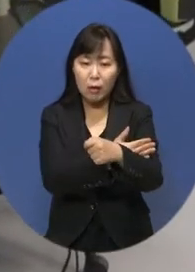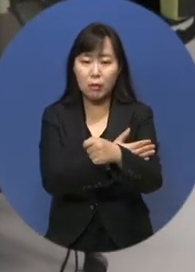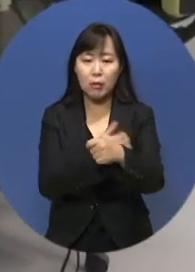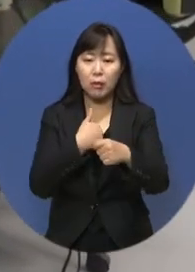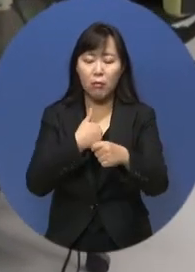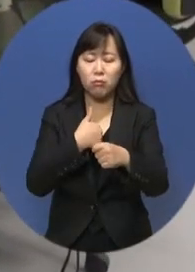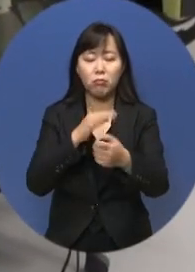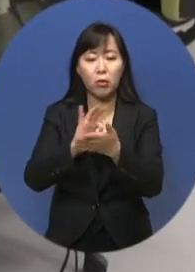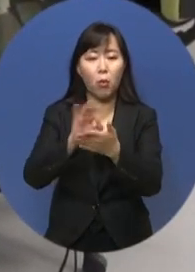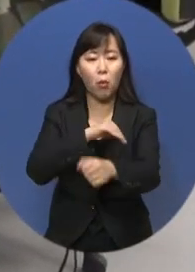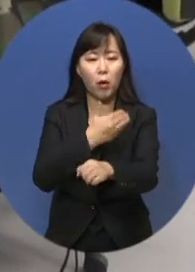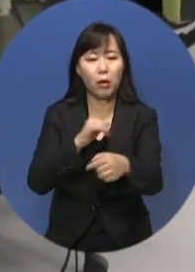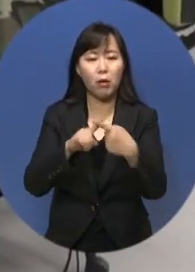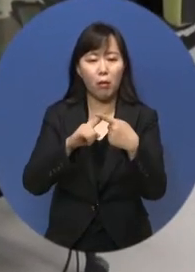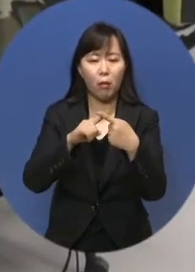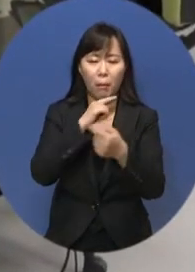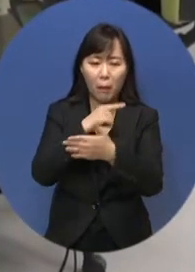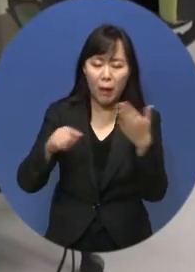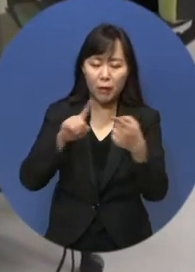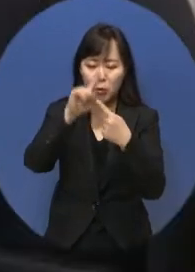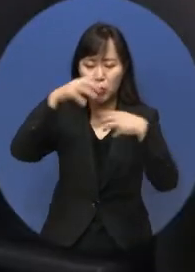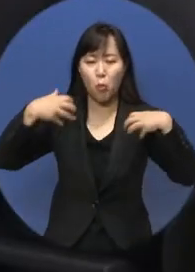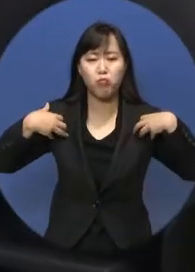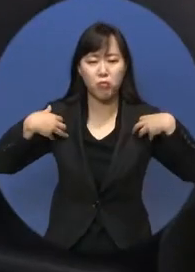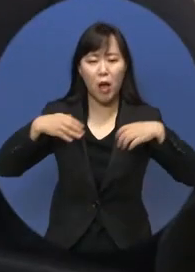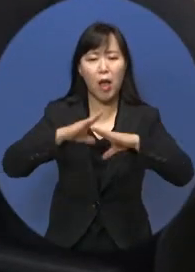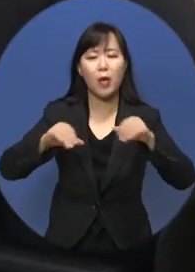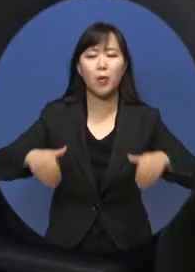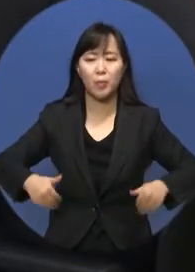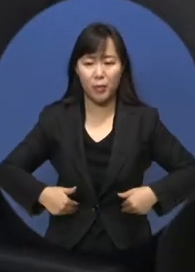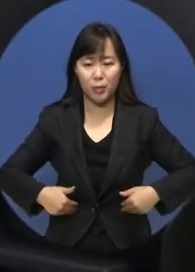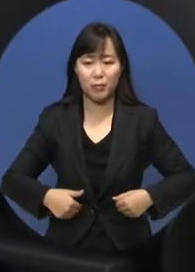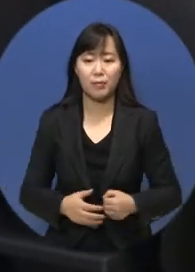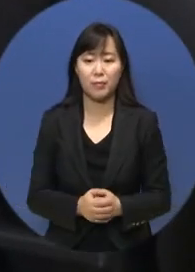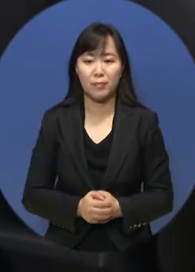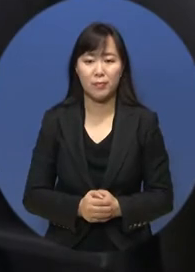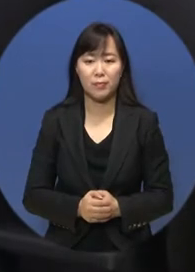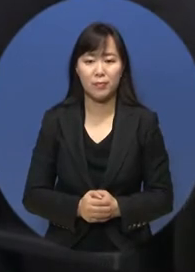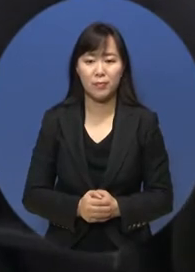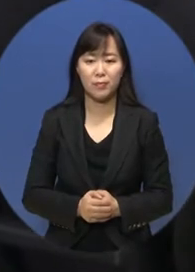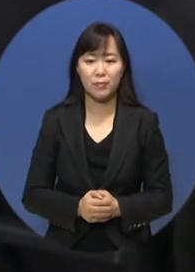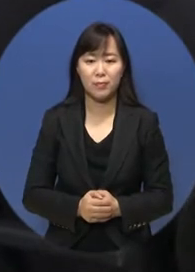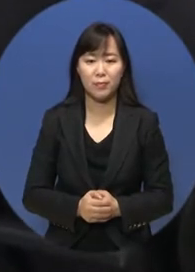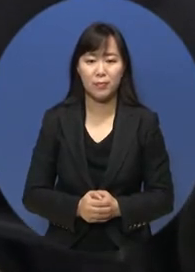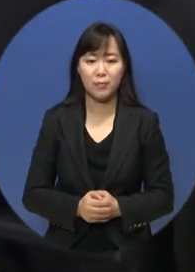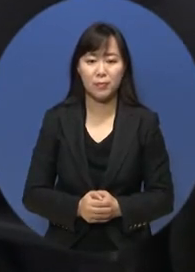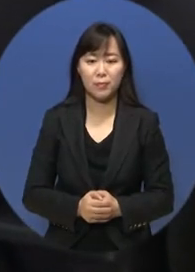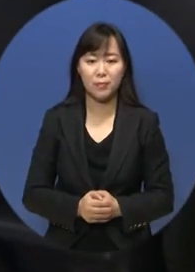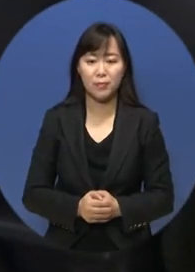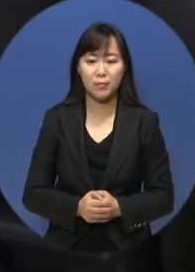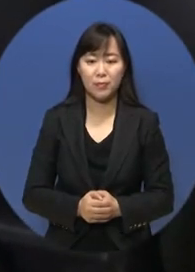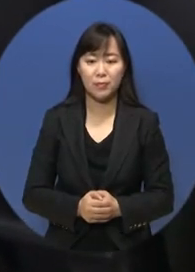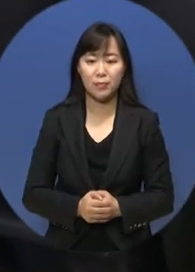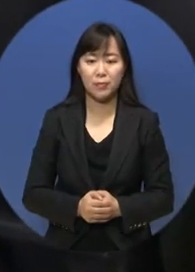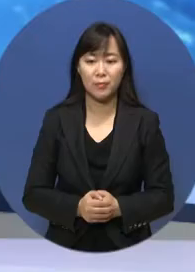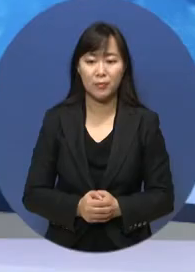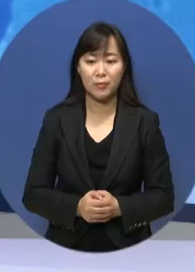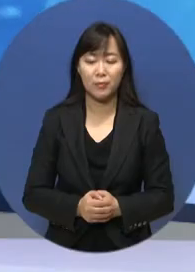침해받고 있는 실정을 정부가 해결해야 될 것으로 지적됐습니다. 복지TV 뉴스 서정영입니다.